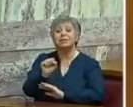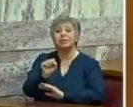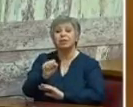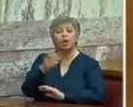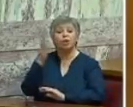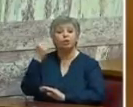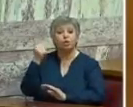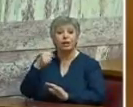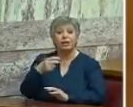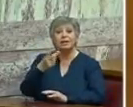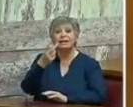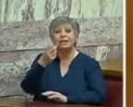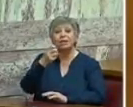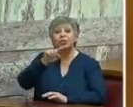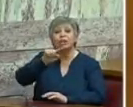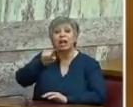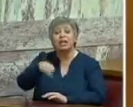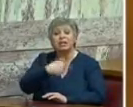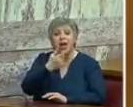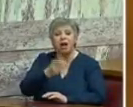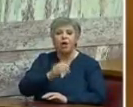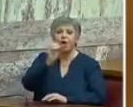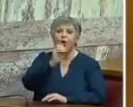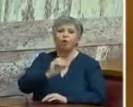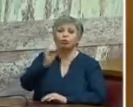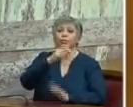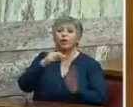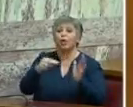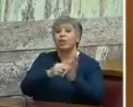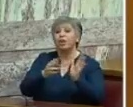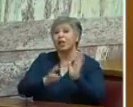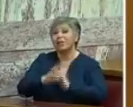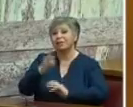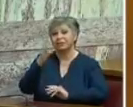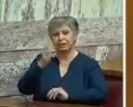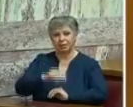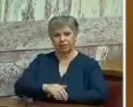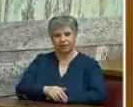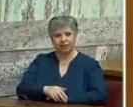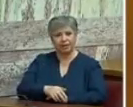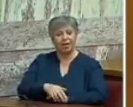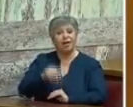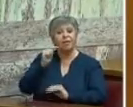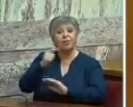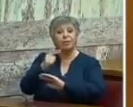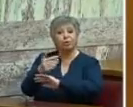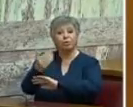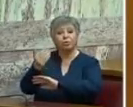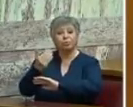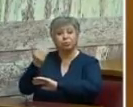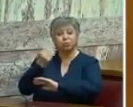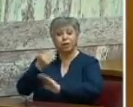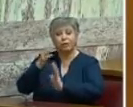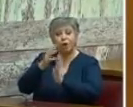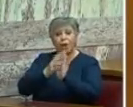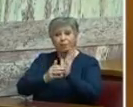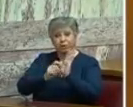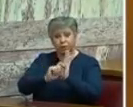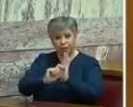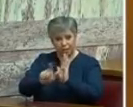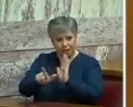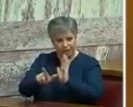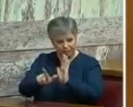29-10-13 είναι η υπογραφή του Σταϊκούρα. Λίγες μέρες πριν σου στέλνε την επιστολή ο Φρουζής. Και